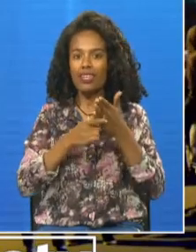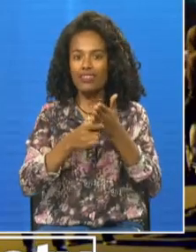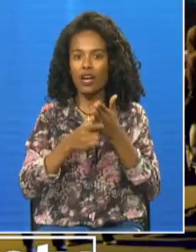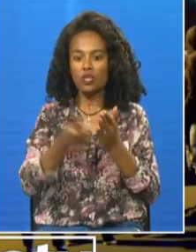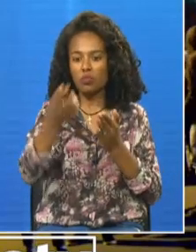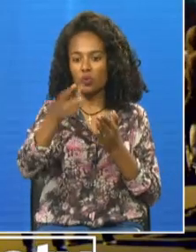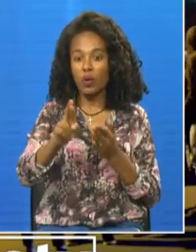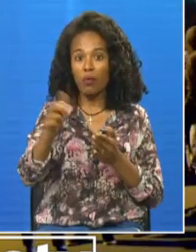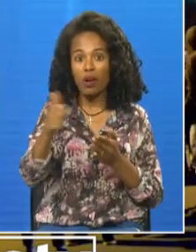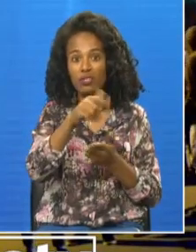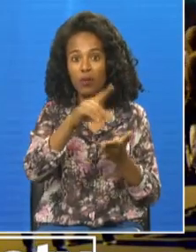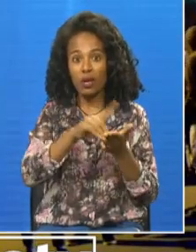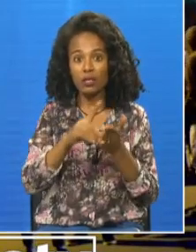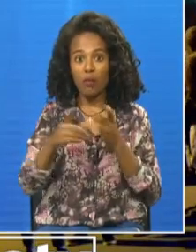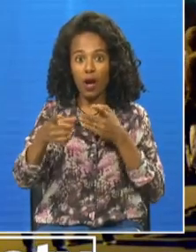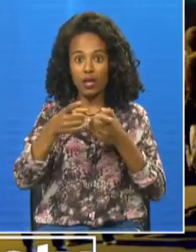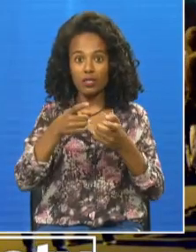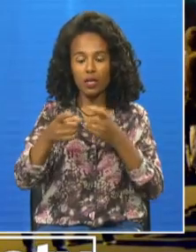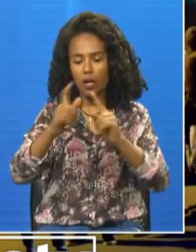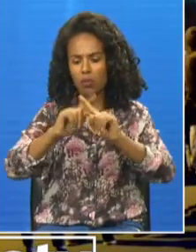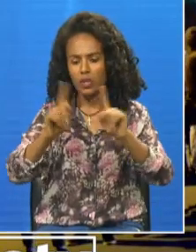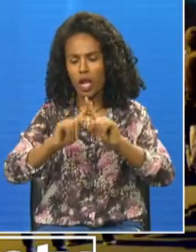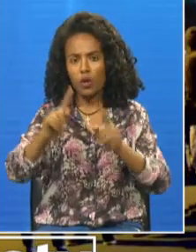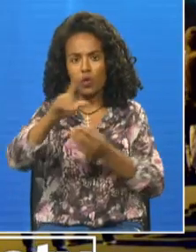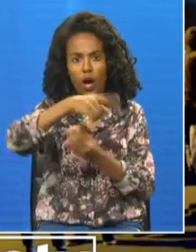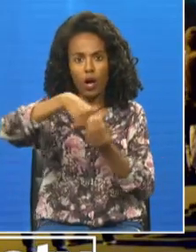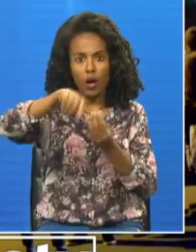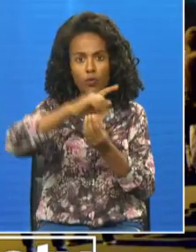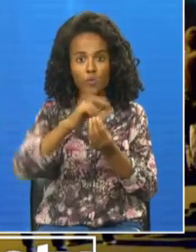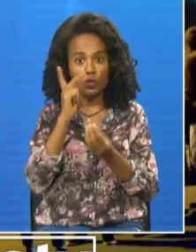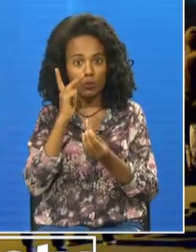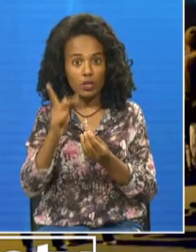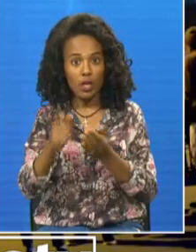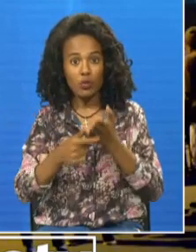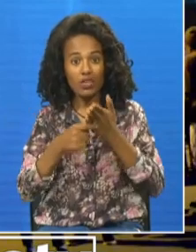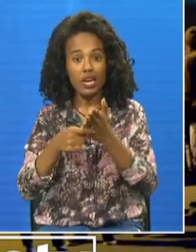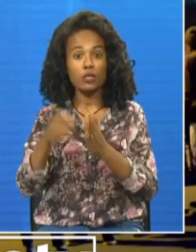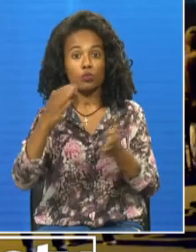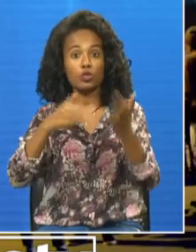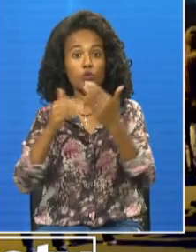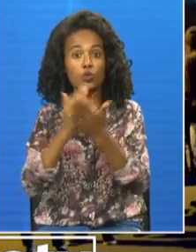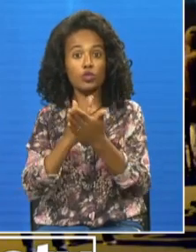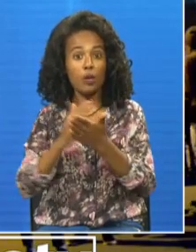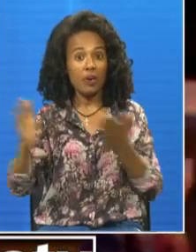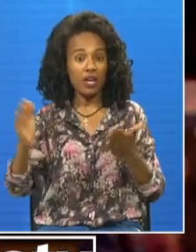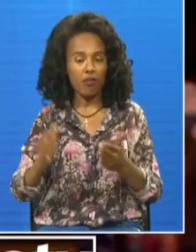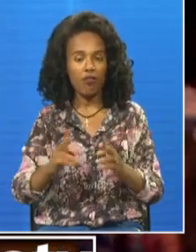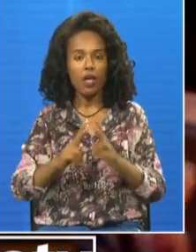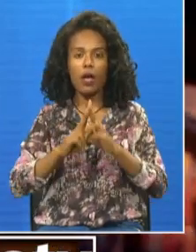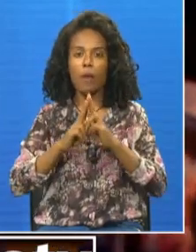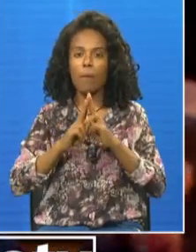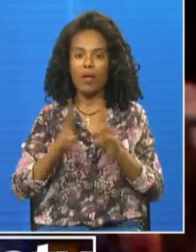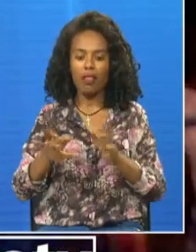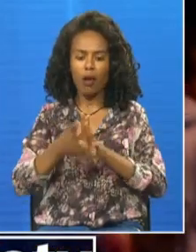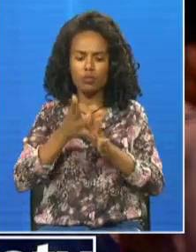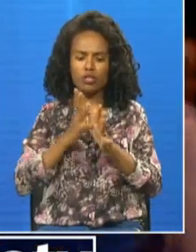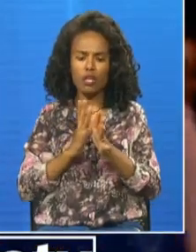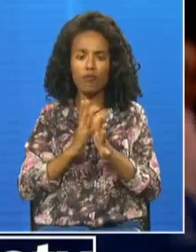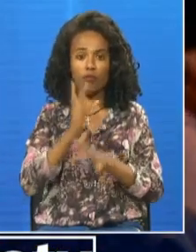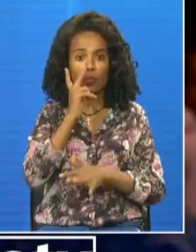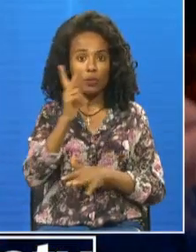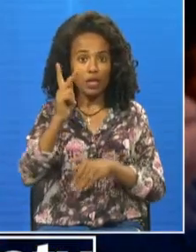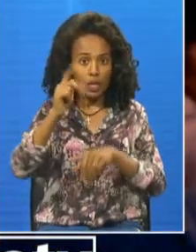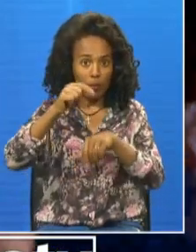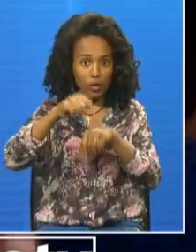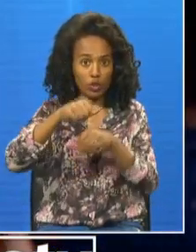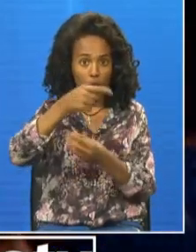የኮሮና ቫይረስ ወረርሽኝን ለመከላከል ህብረተሰቡ አካላዊ አብሮነትን በመቀነስ ረገድ ኃላፊነቱን በሚጠበቀው ልክ